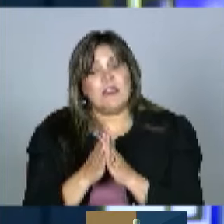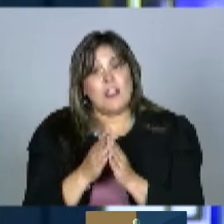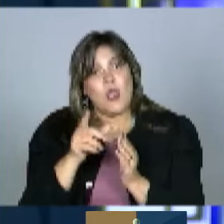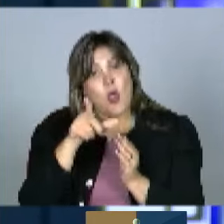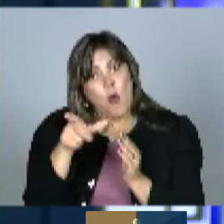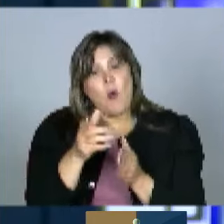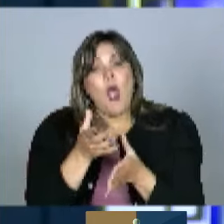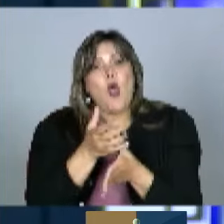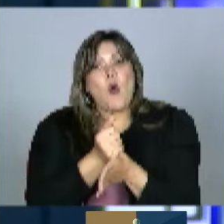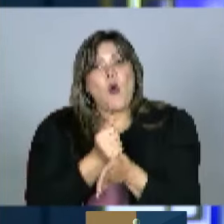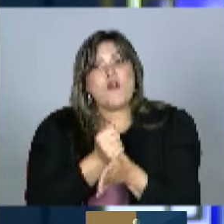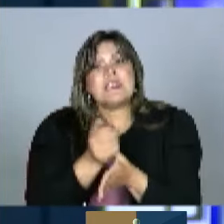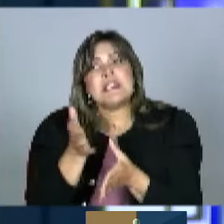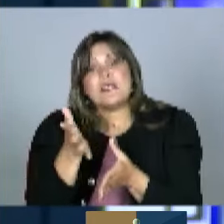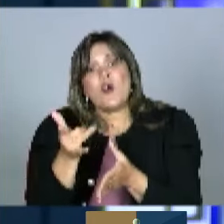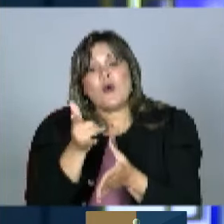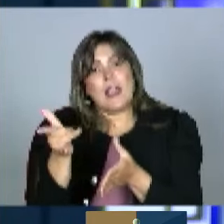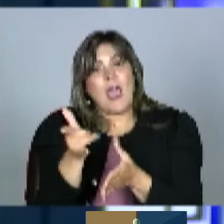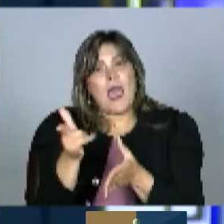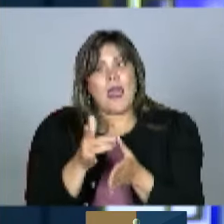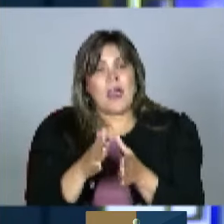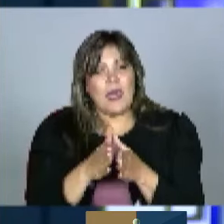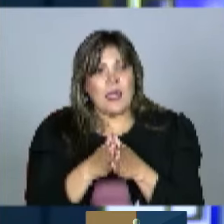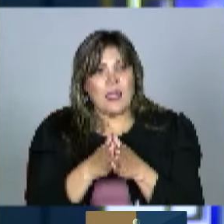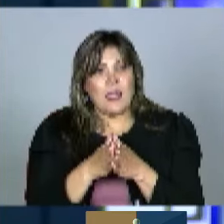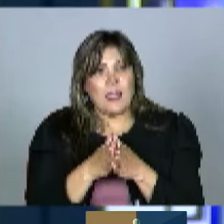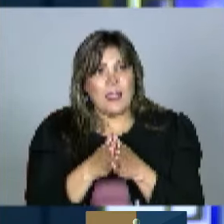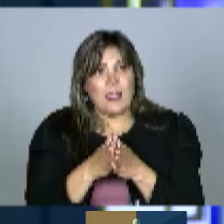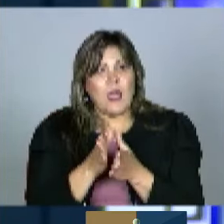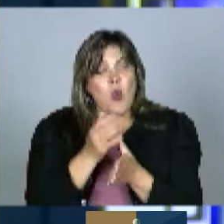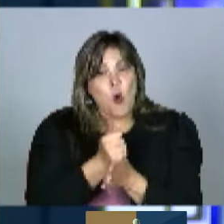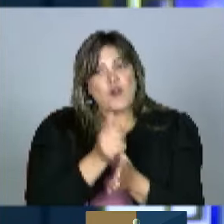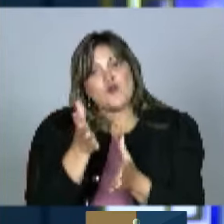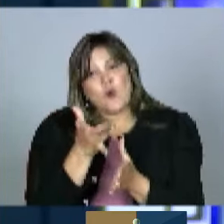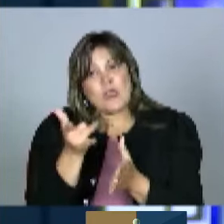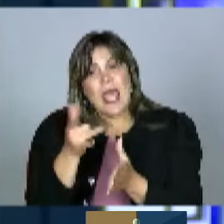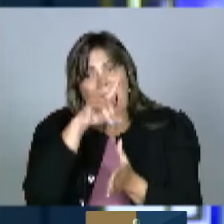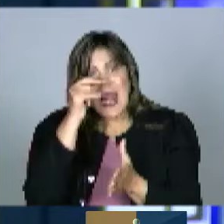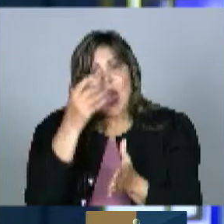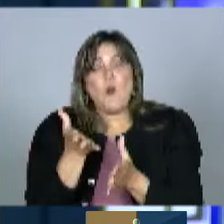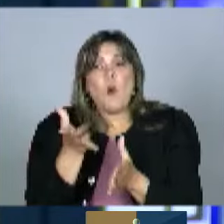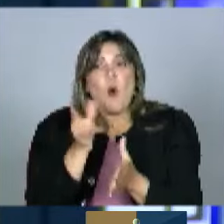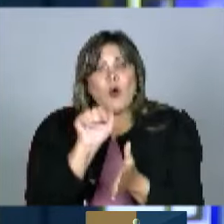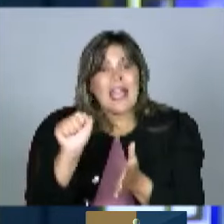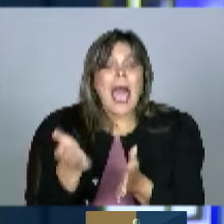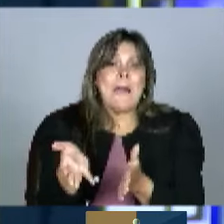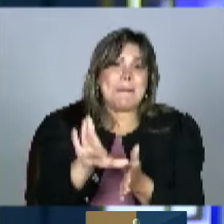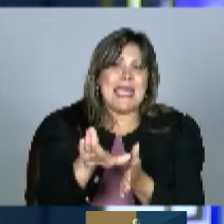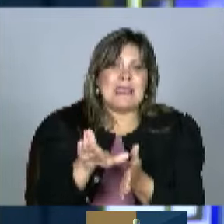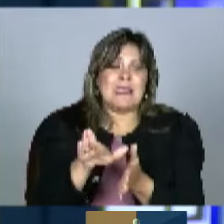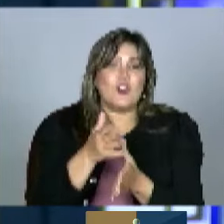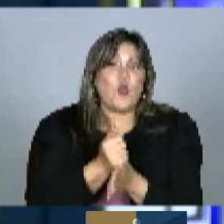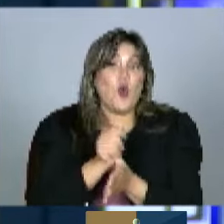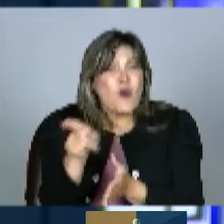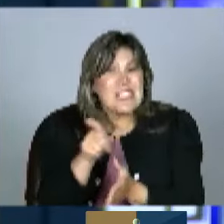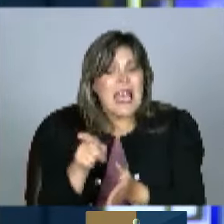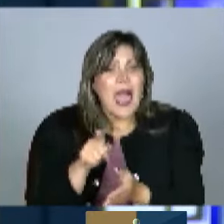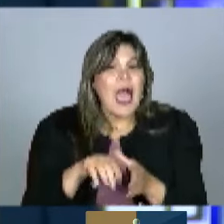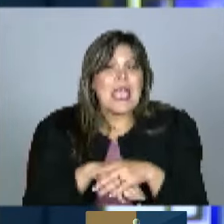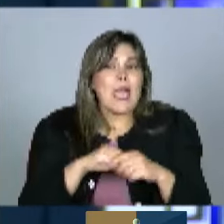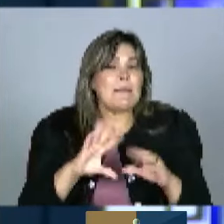ايه هي خايفه عشان زوجها زوج جوز اختها لو ل قدر الله حصلت لها حاجه زوجها يطعن